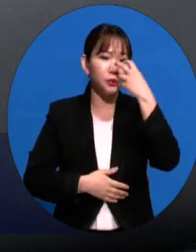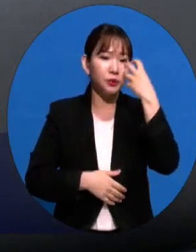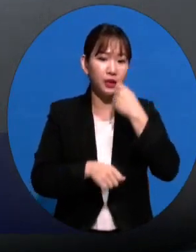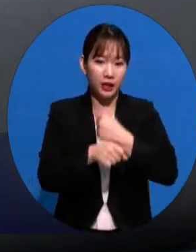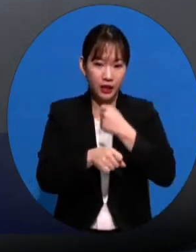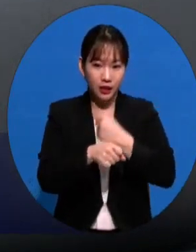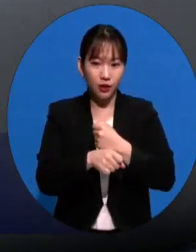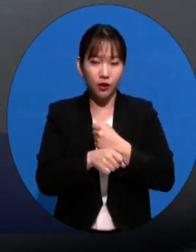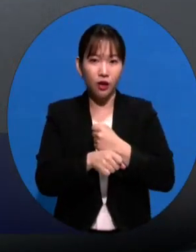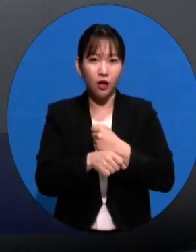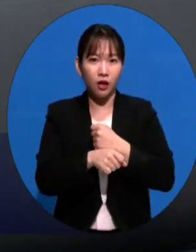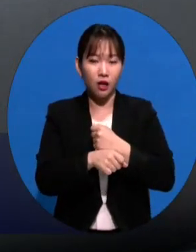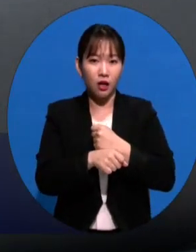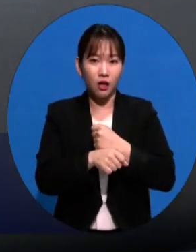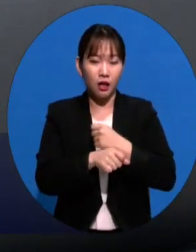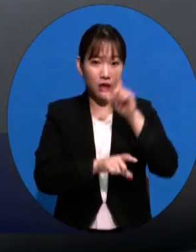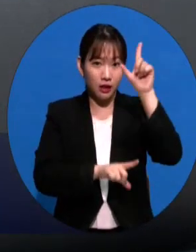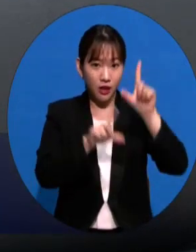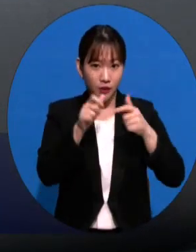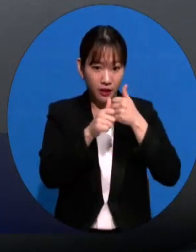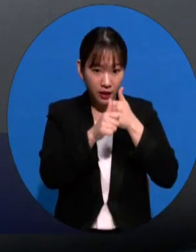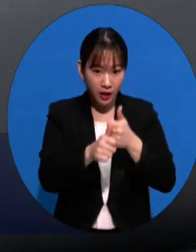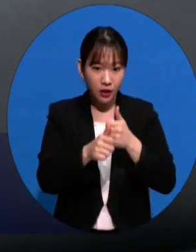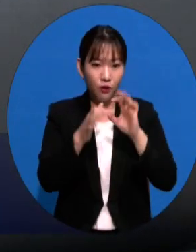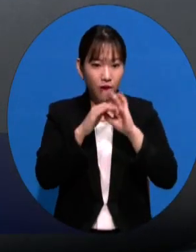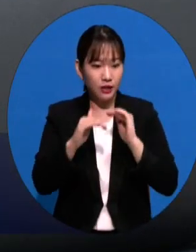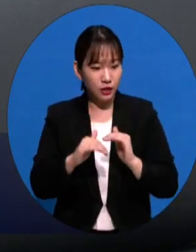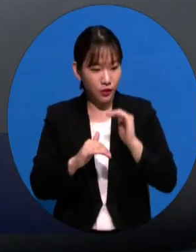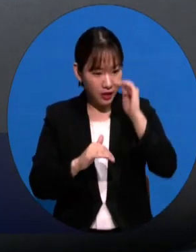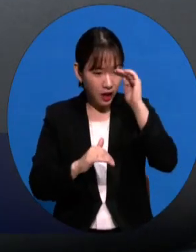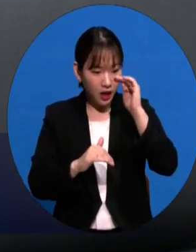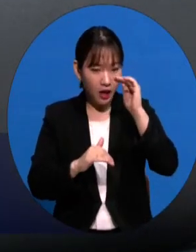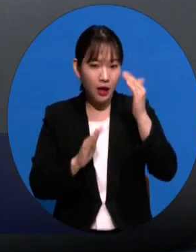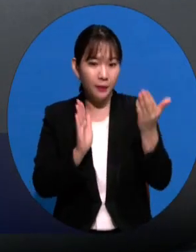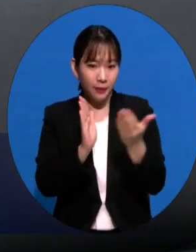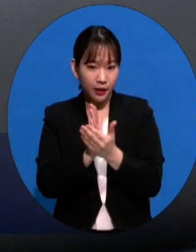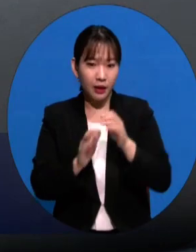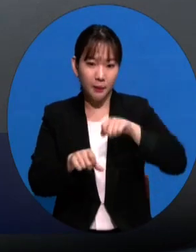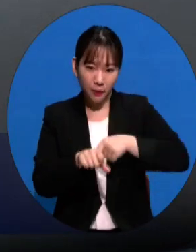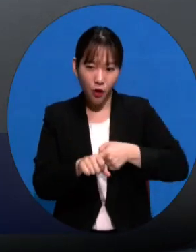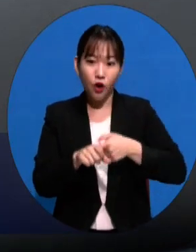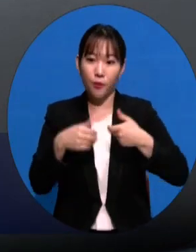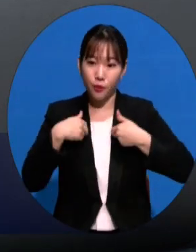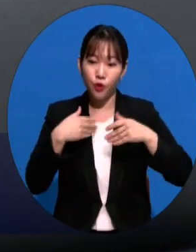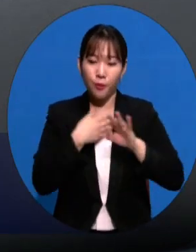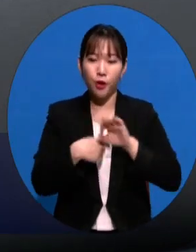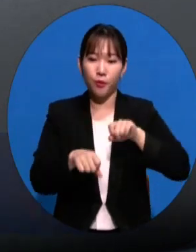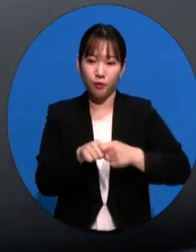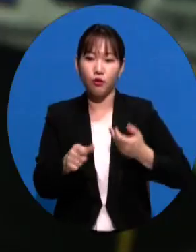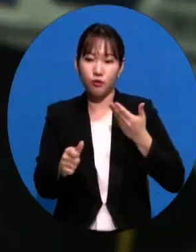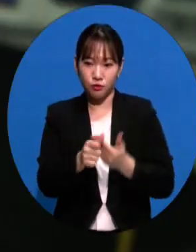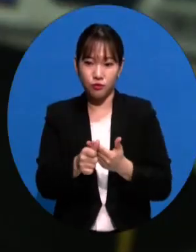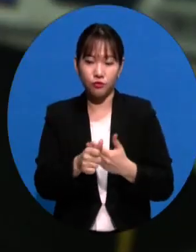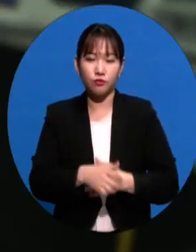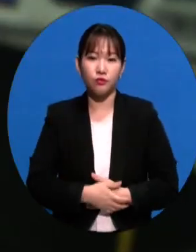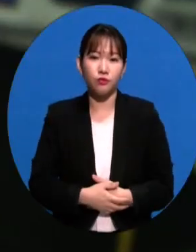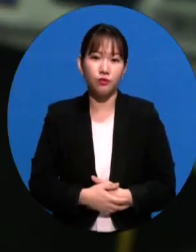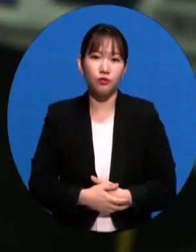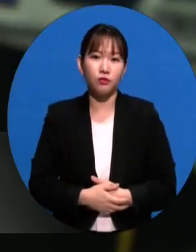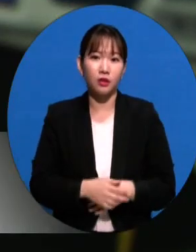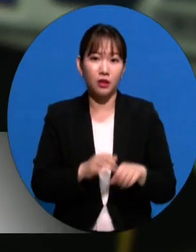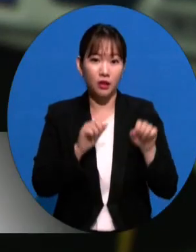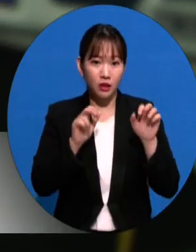해서 사안에 따라서 관련 절차에 의해서 징계 등 필요하다면 징계도 하고